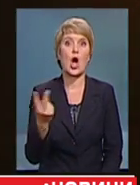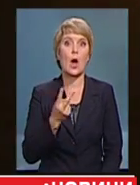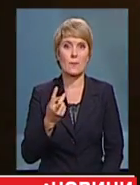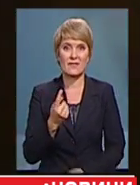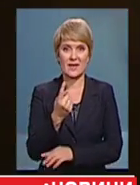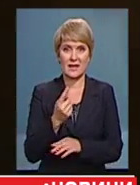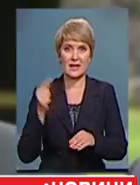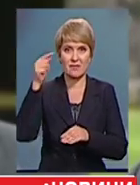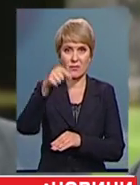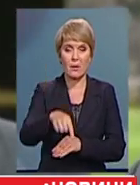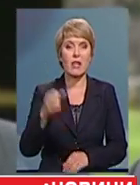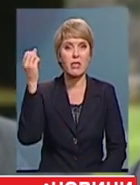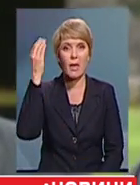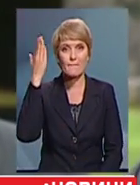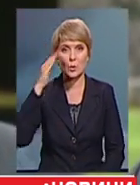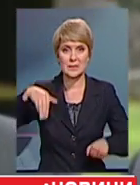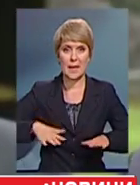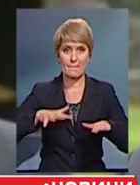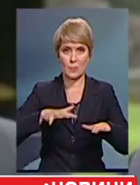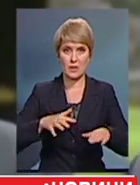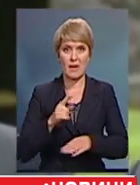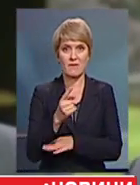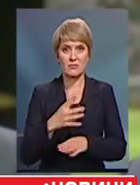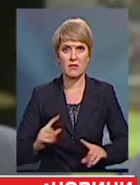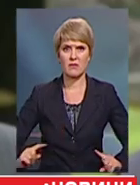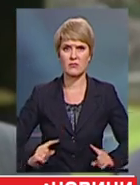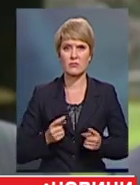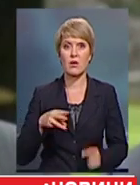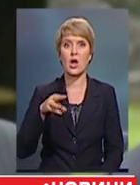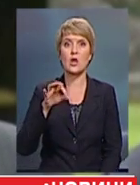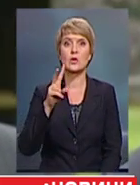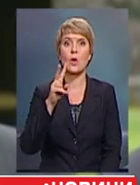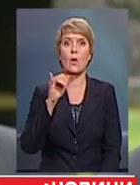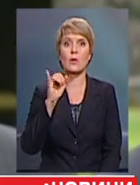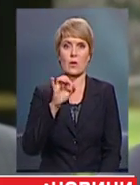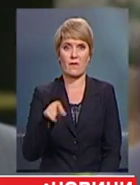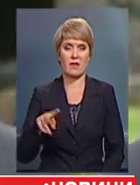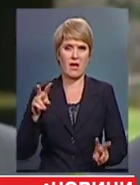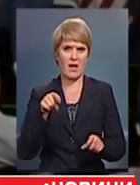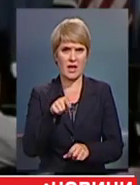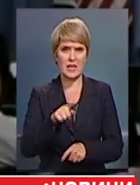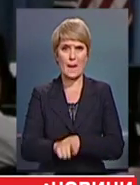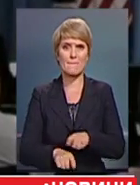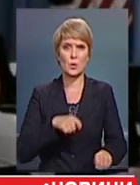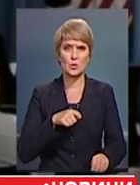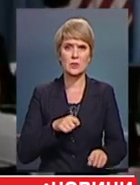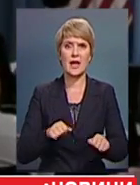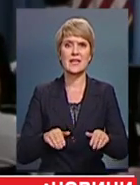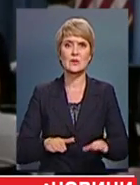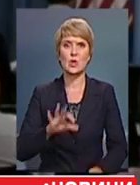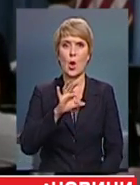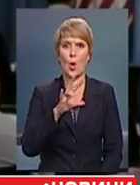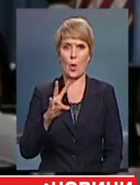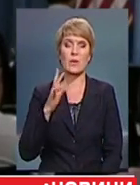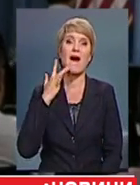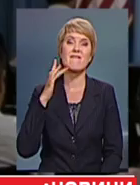впали у Японське море. Випробування обурили Токіо. Прем'єр країни Сіндзо Абе назвав їх порушенням резолюції ООН. У Вашингтоні